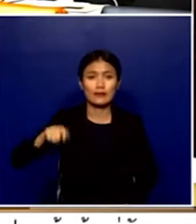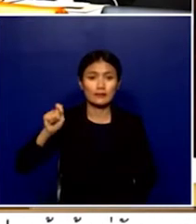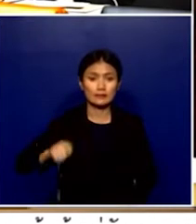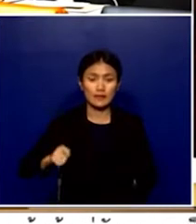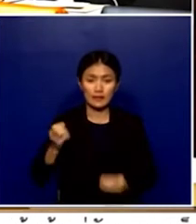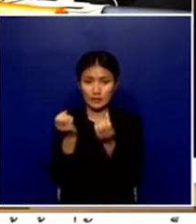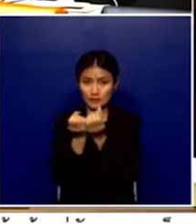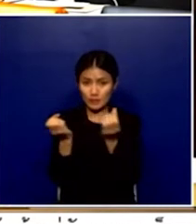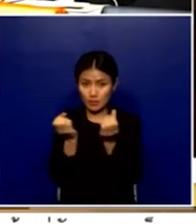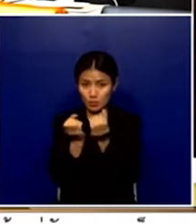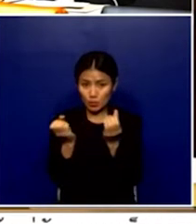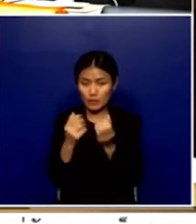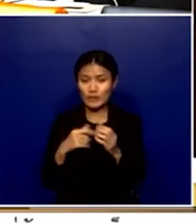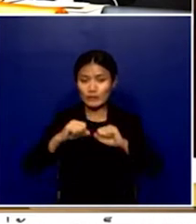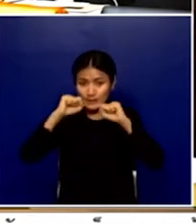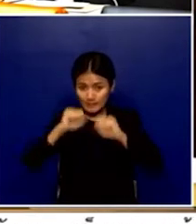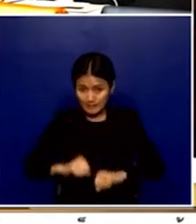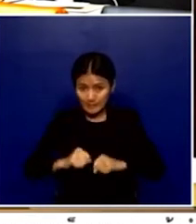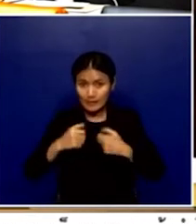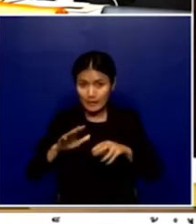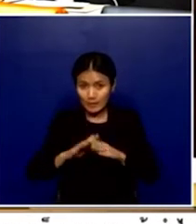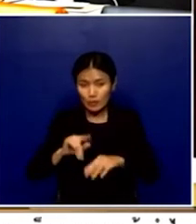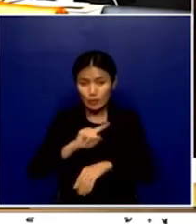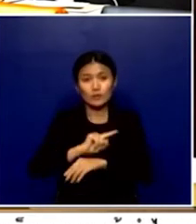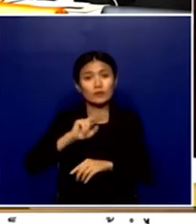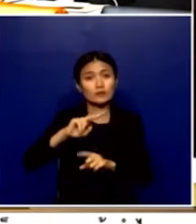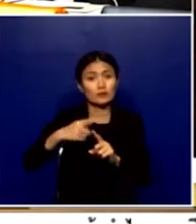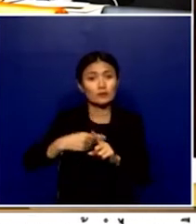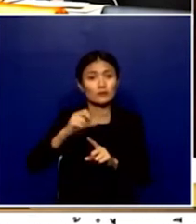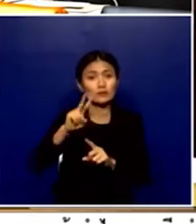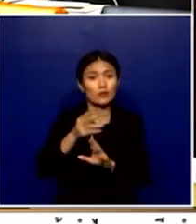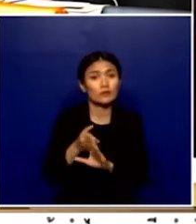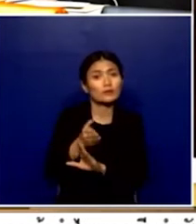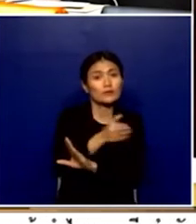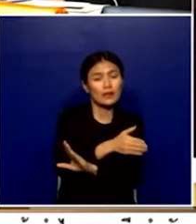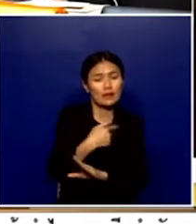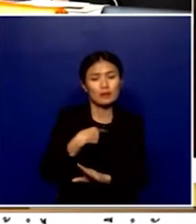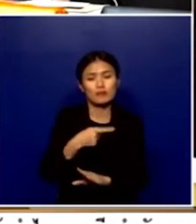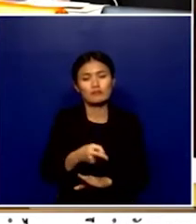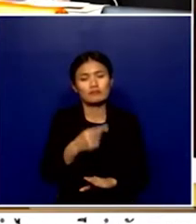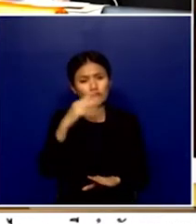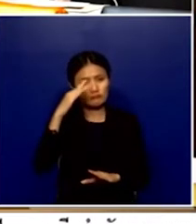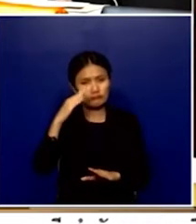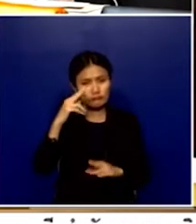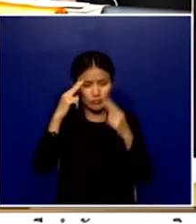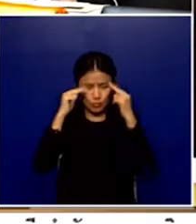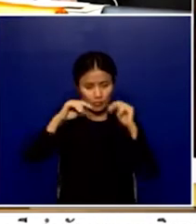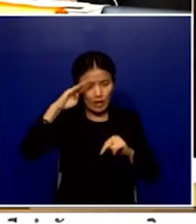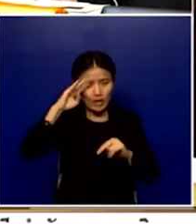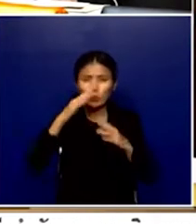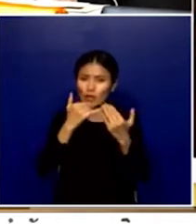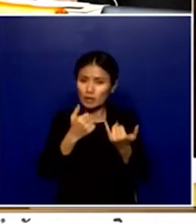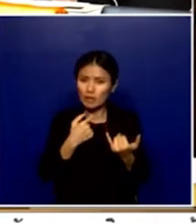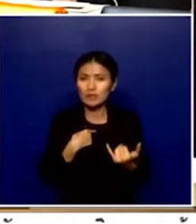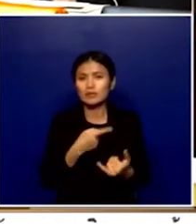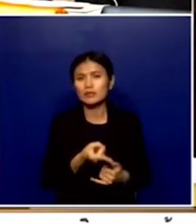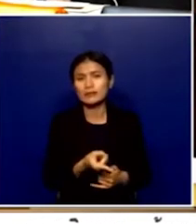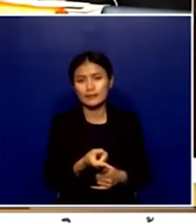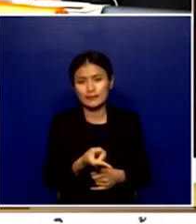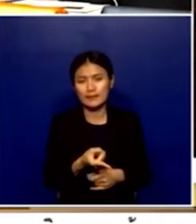ครั้งนี้นฉันคดวจะ่รอด